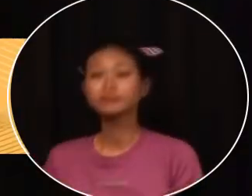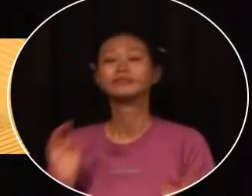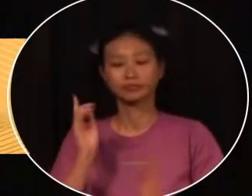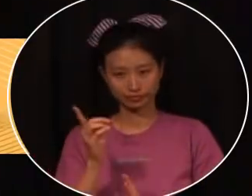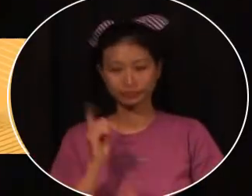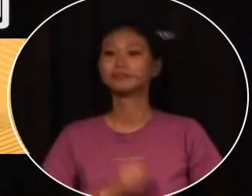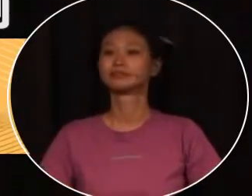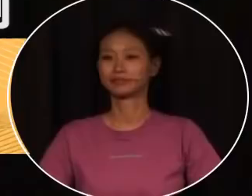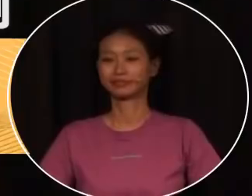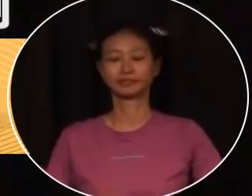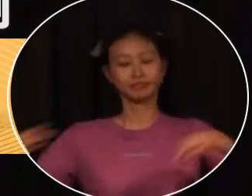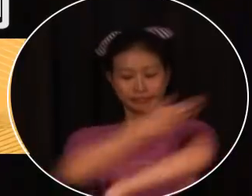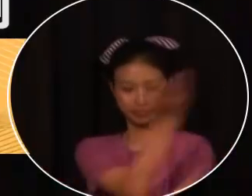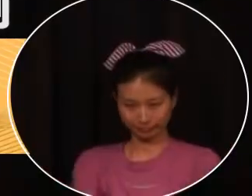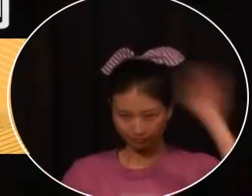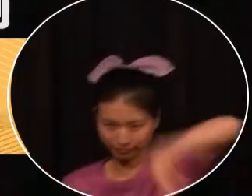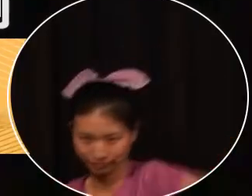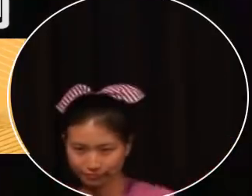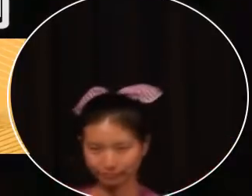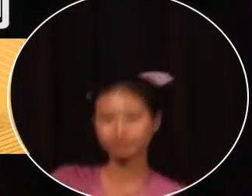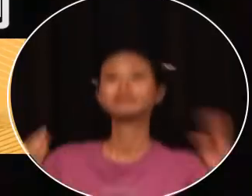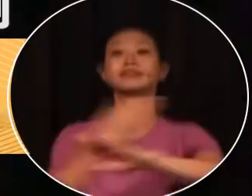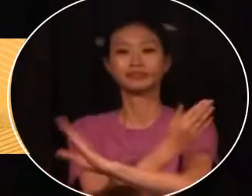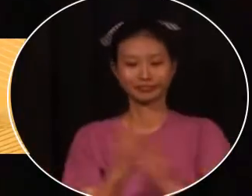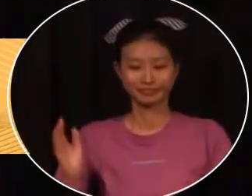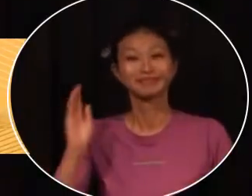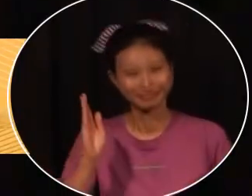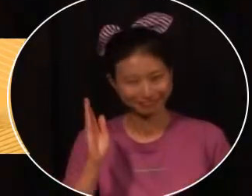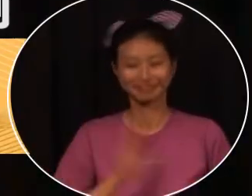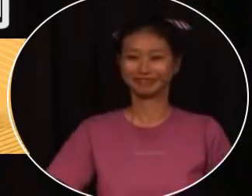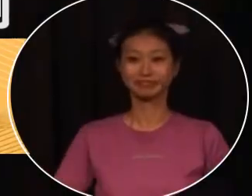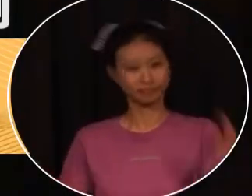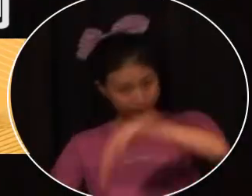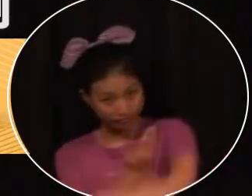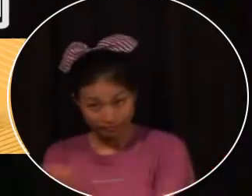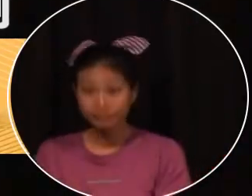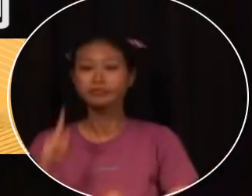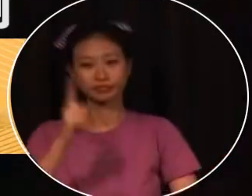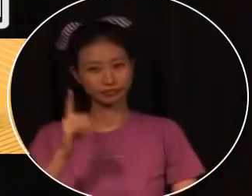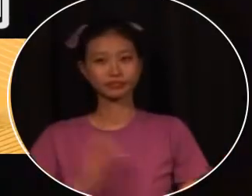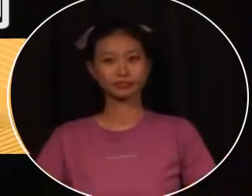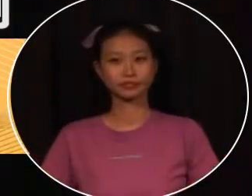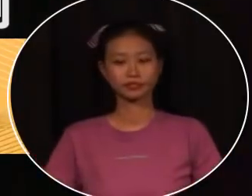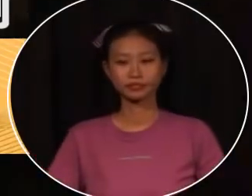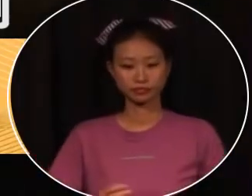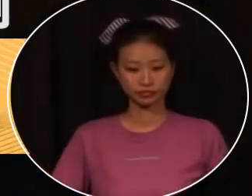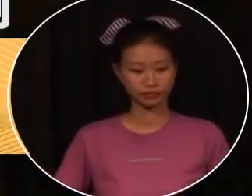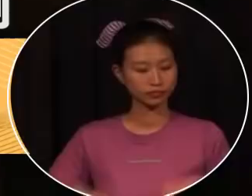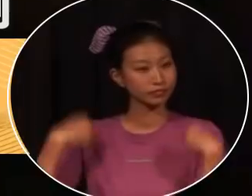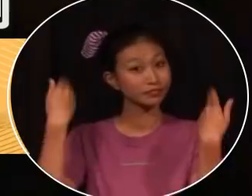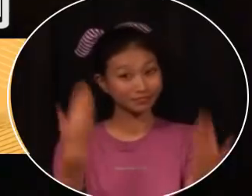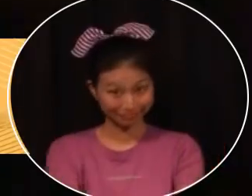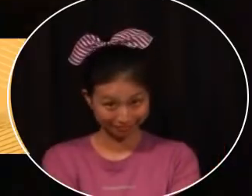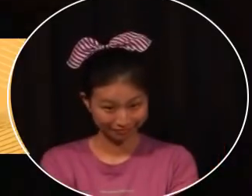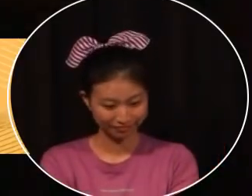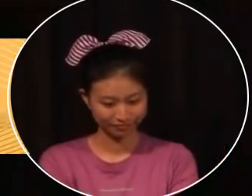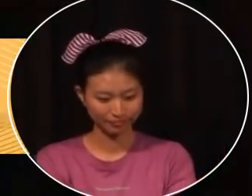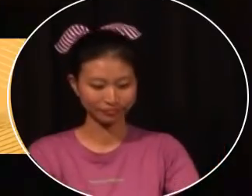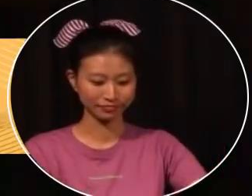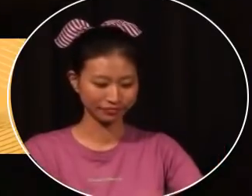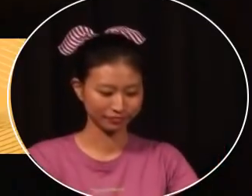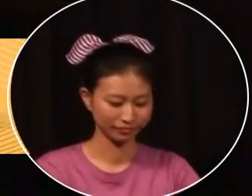个防护罩的材质，如果用这个简直就是无坚不破。 好，是 啊，那一句话一说出来，你直接马上秒懂啊。